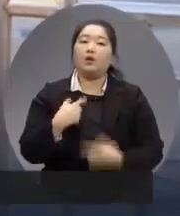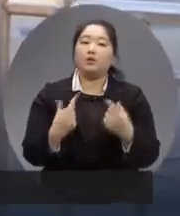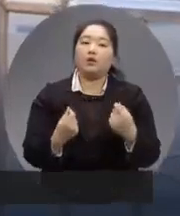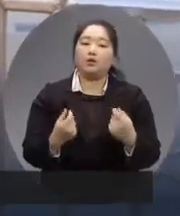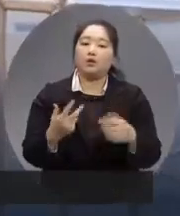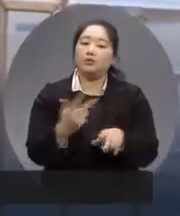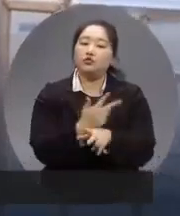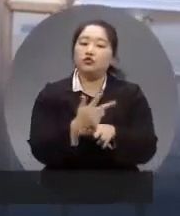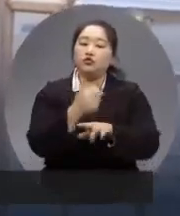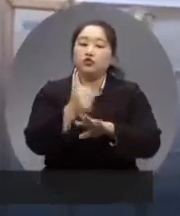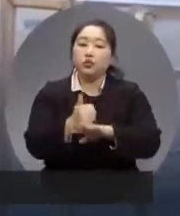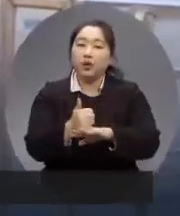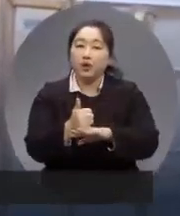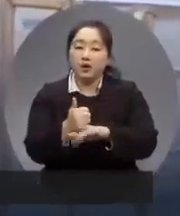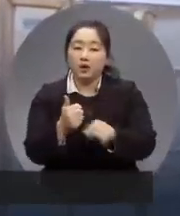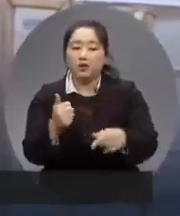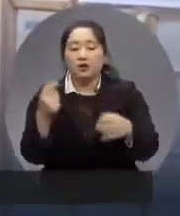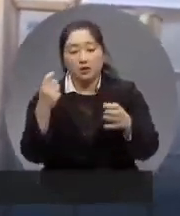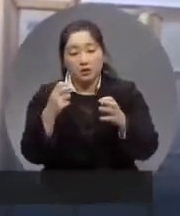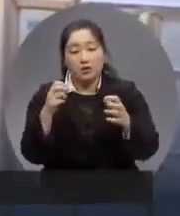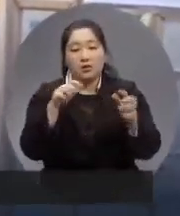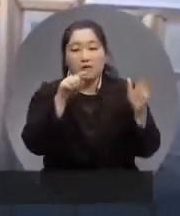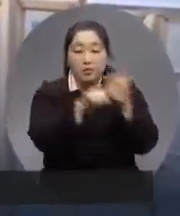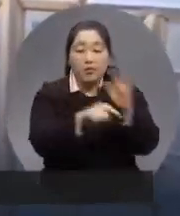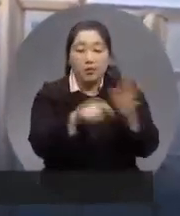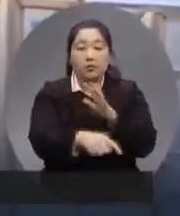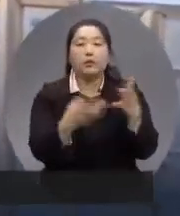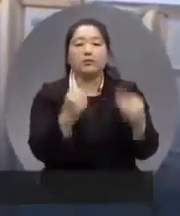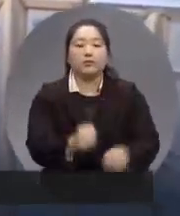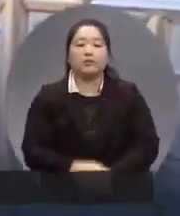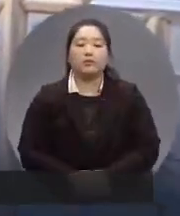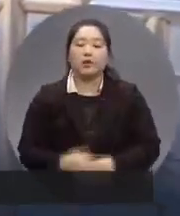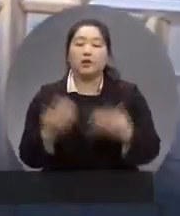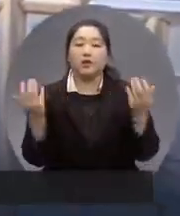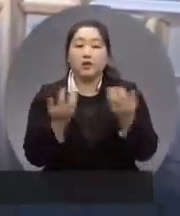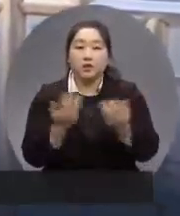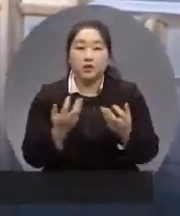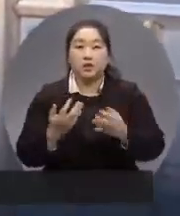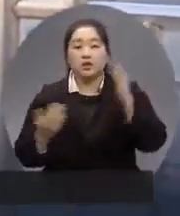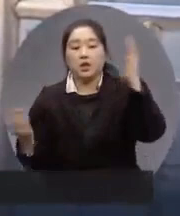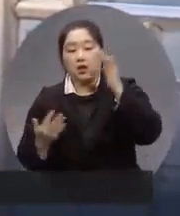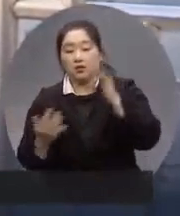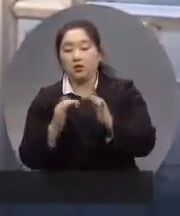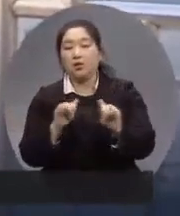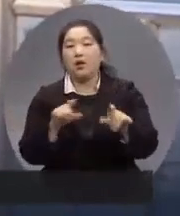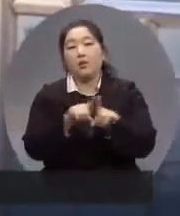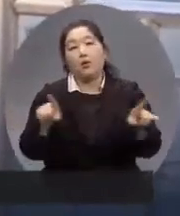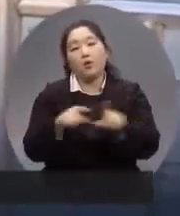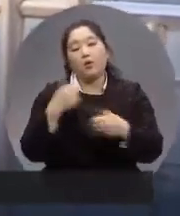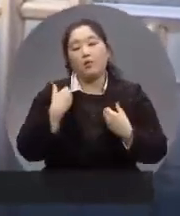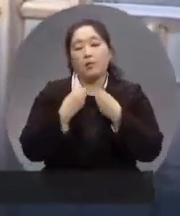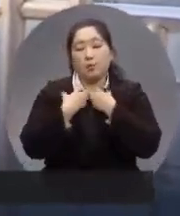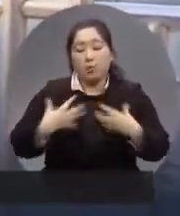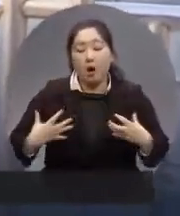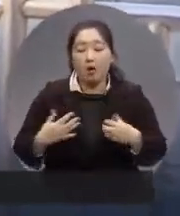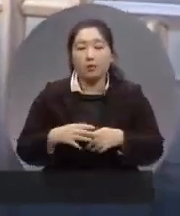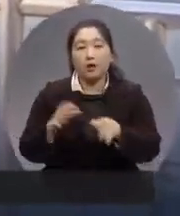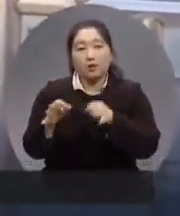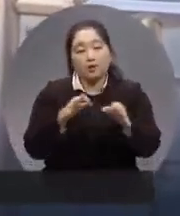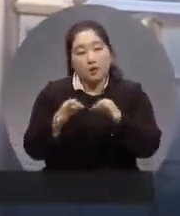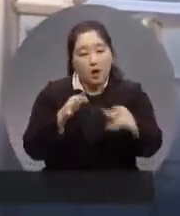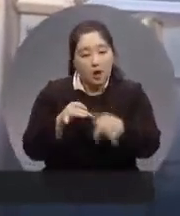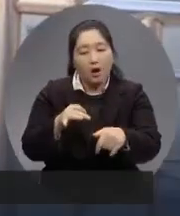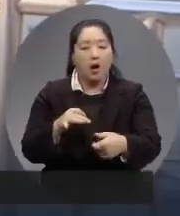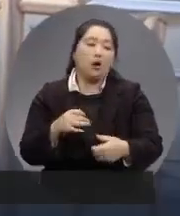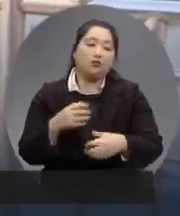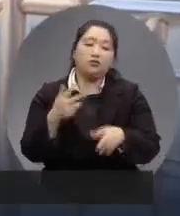저같이 주말에 자주 이용한 사람들이 많고 직장인들이나 학생들이나 평일에는 바쁘기 때문에 장